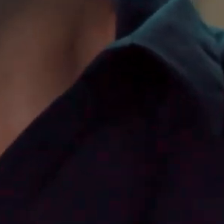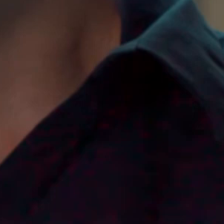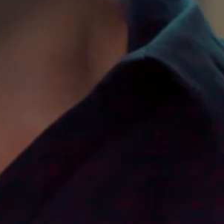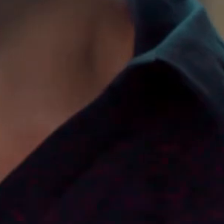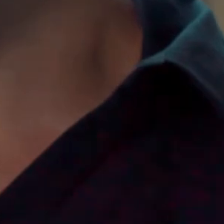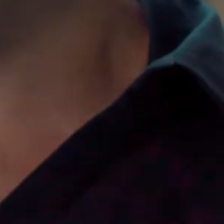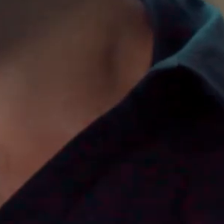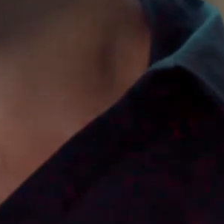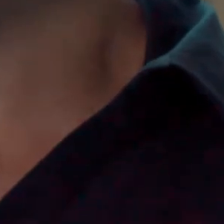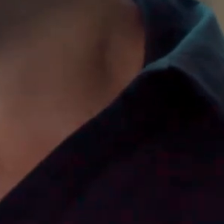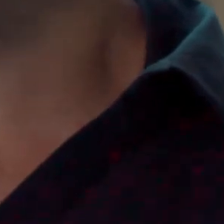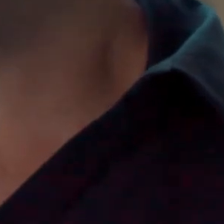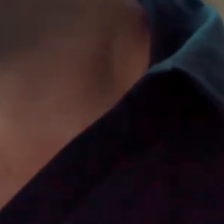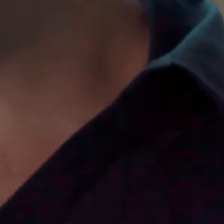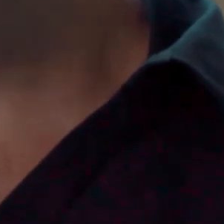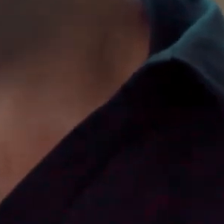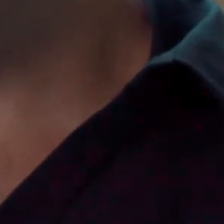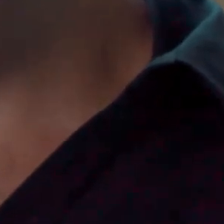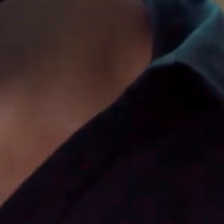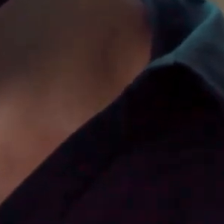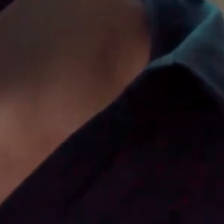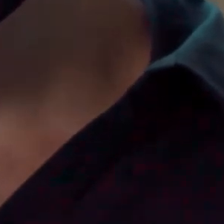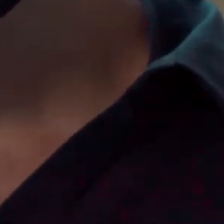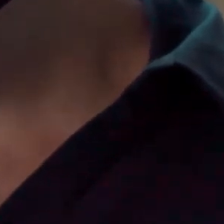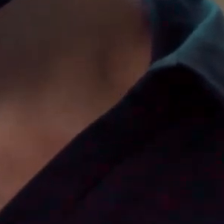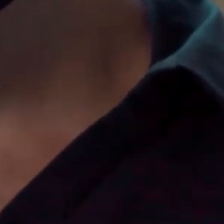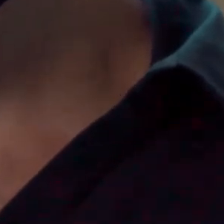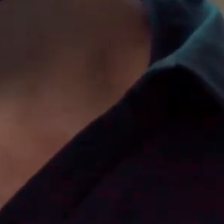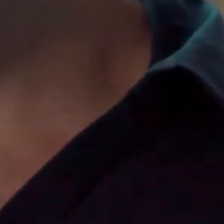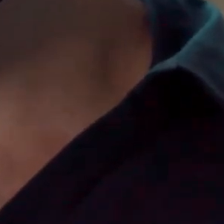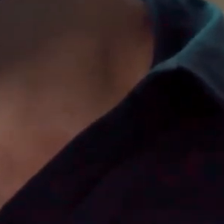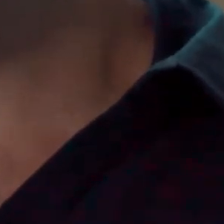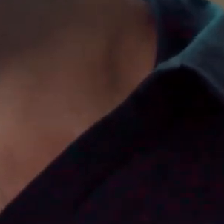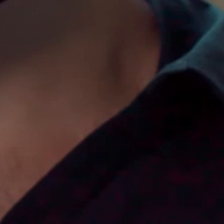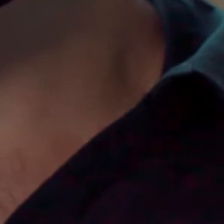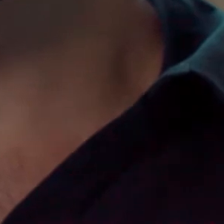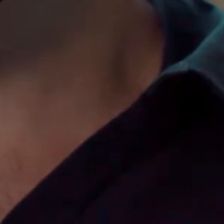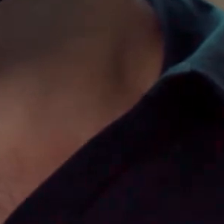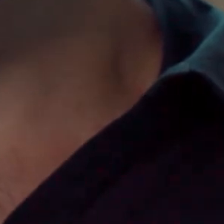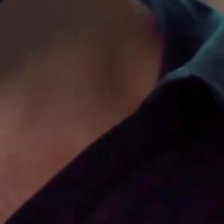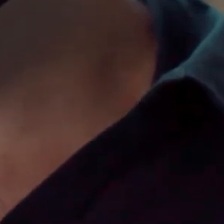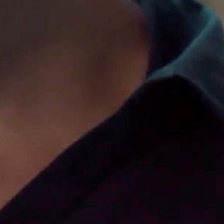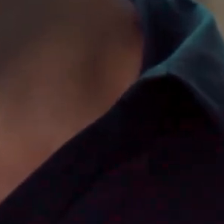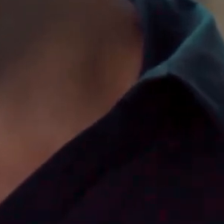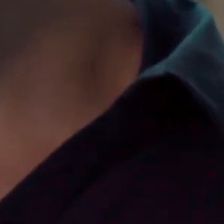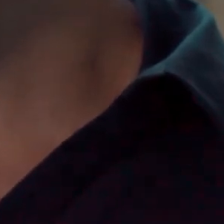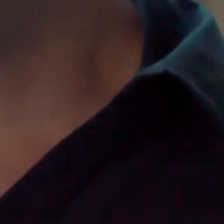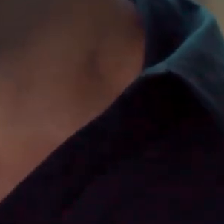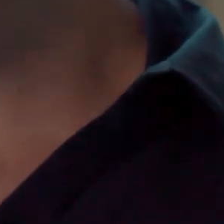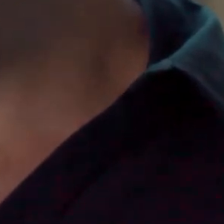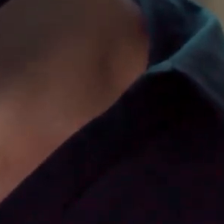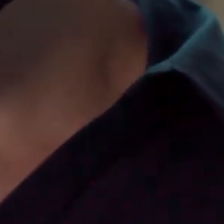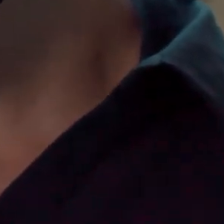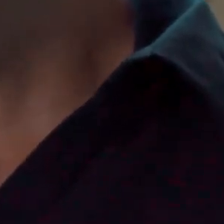a docent, com és el meu cas actualment. El que més m'ha fet sentir orgullós ha sigut com tota la comunitat